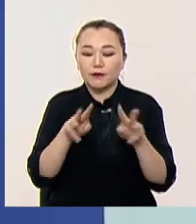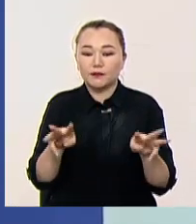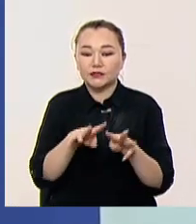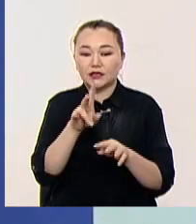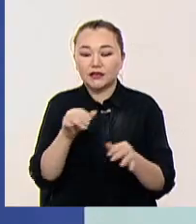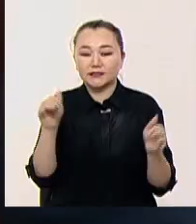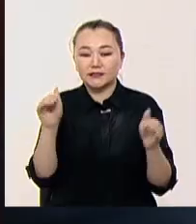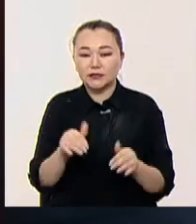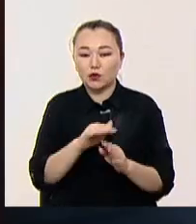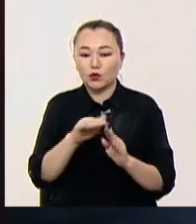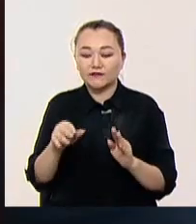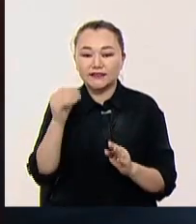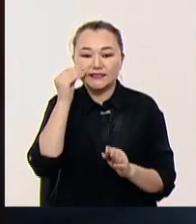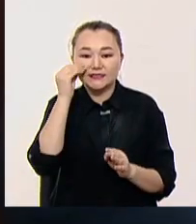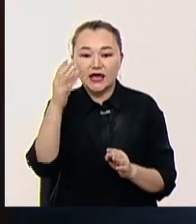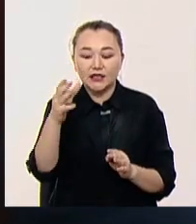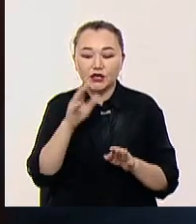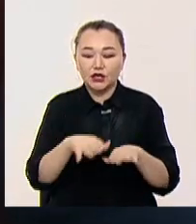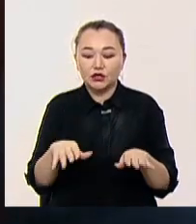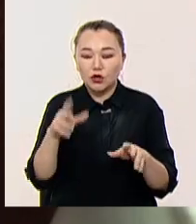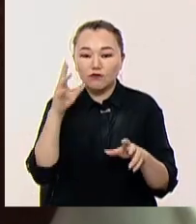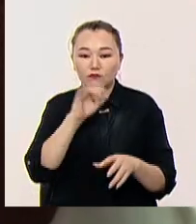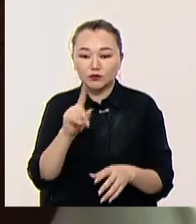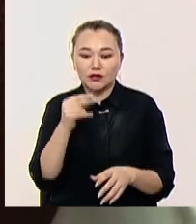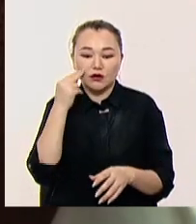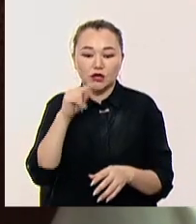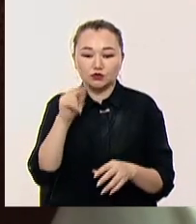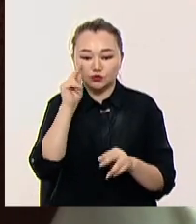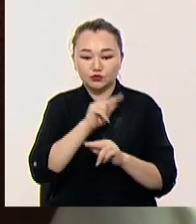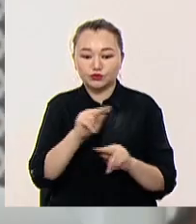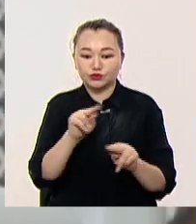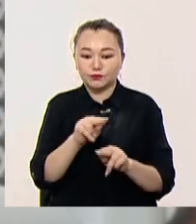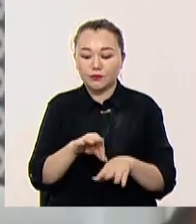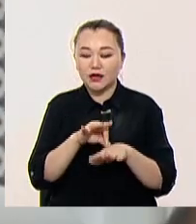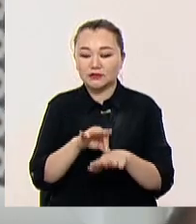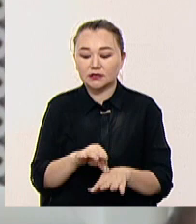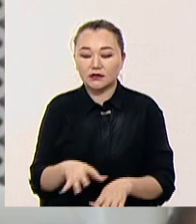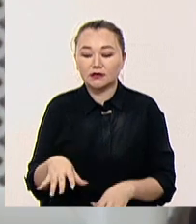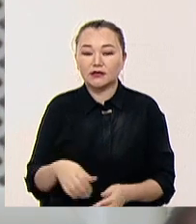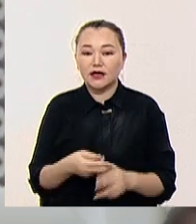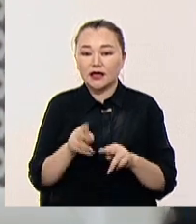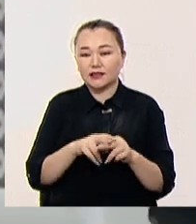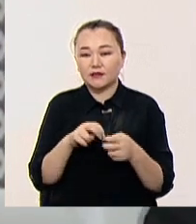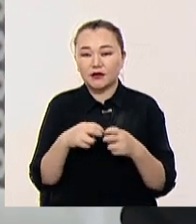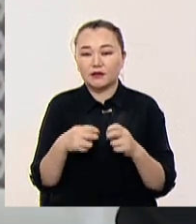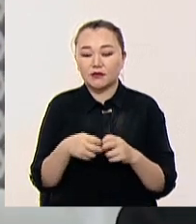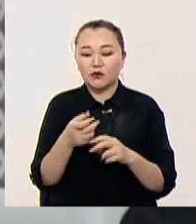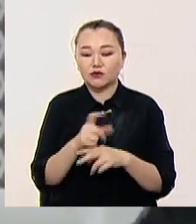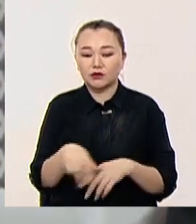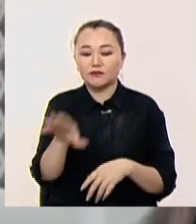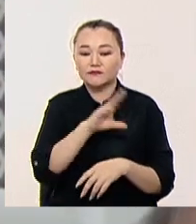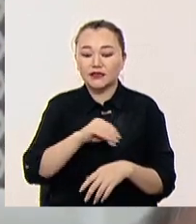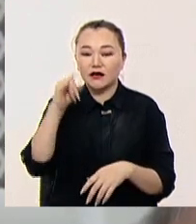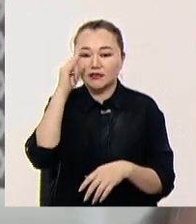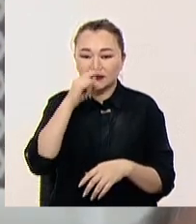на низкий уровень знаний выпускников вузов и качество учебного процесса. Эта проблема актуальна по всему